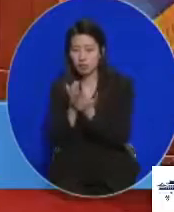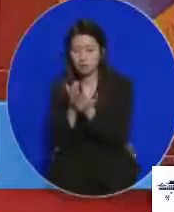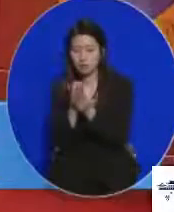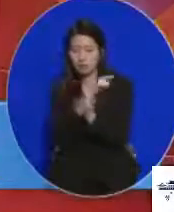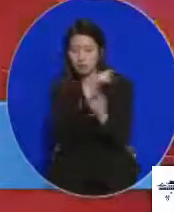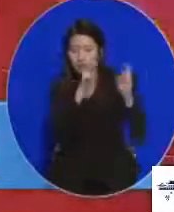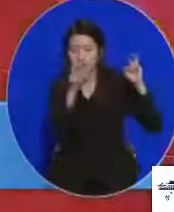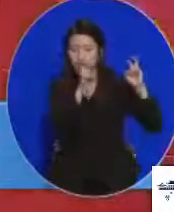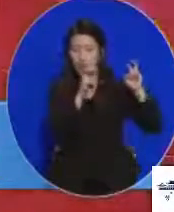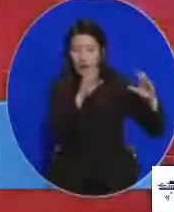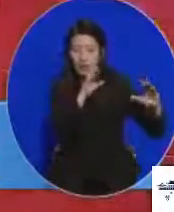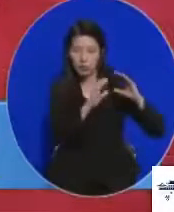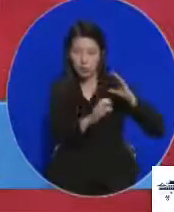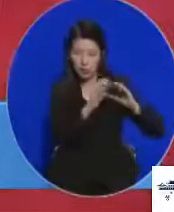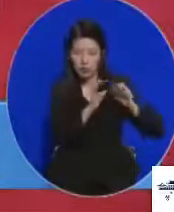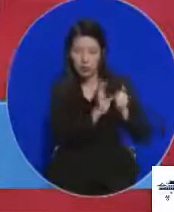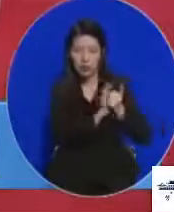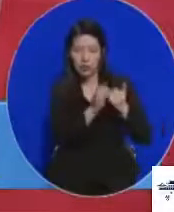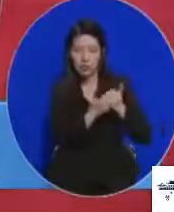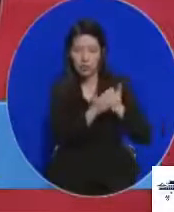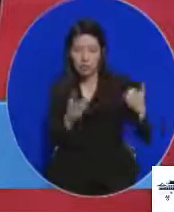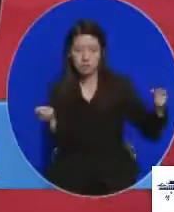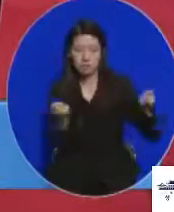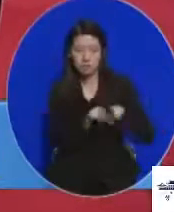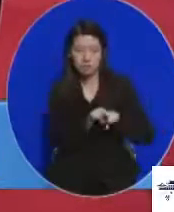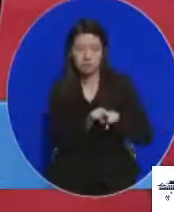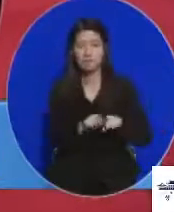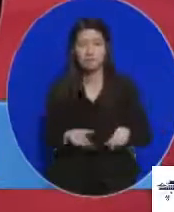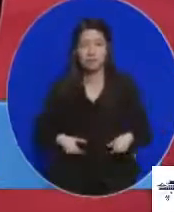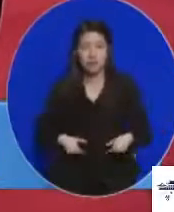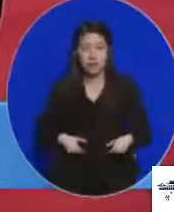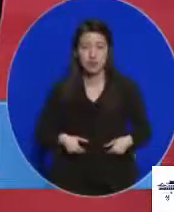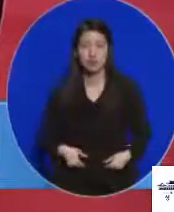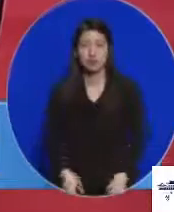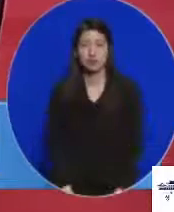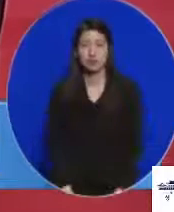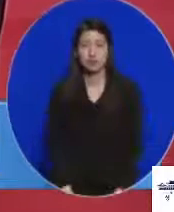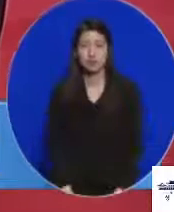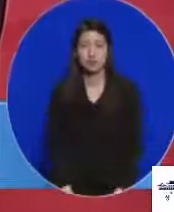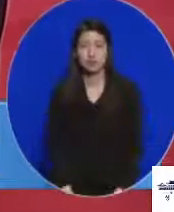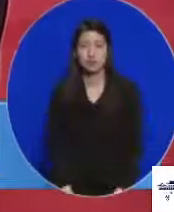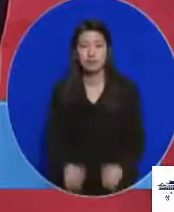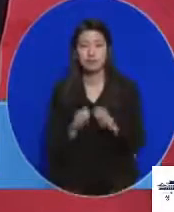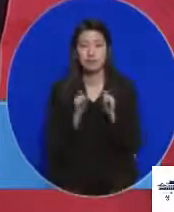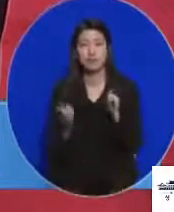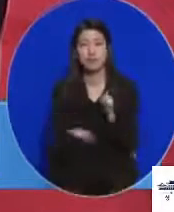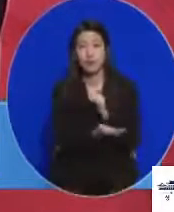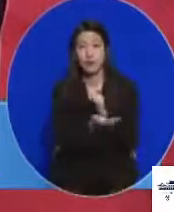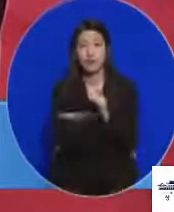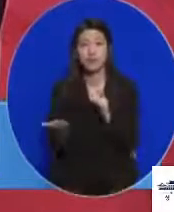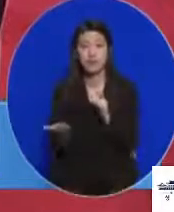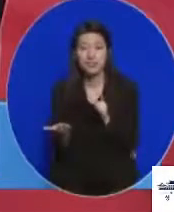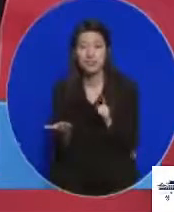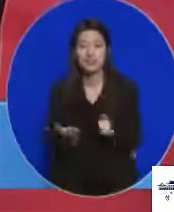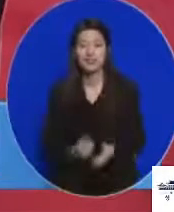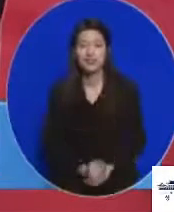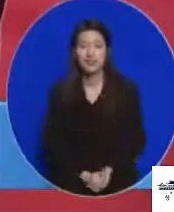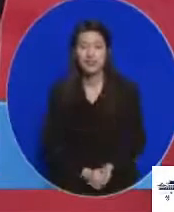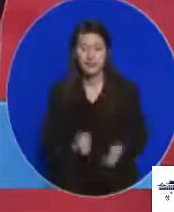기업가의 소통과 협력을 강화해 나가겠습니다 국민들께서 도 적극적으로